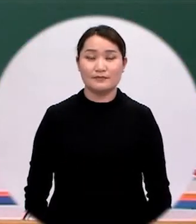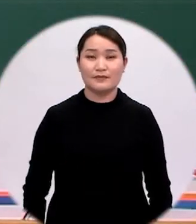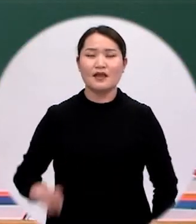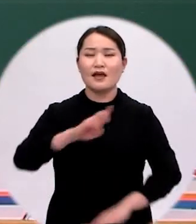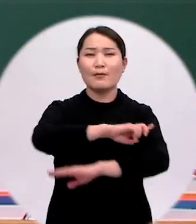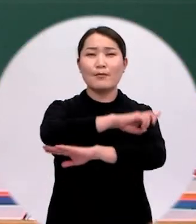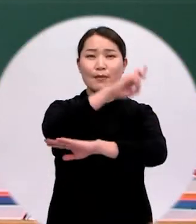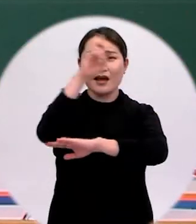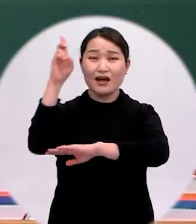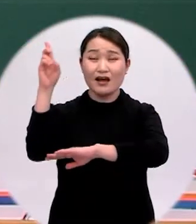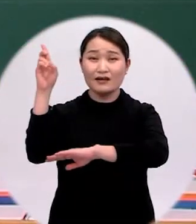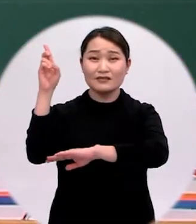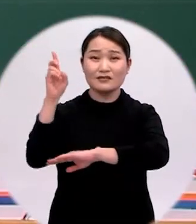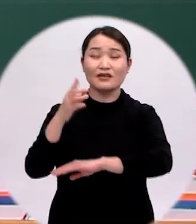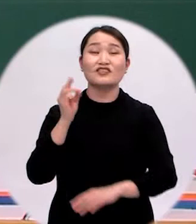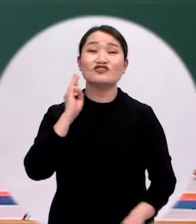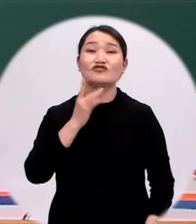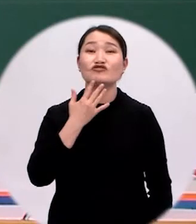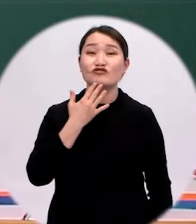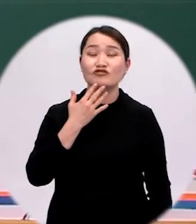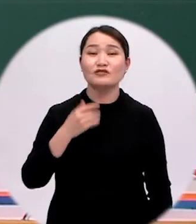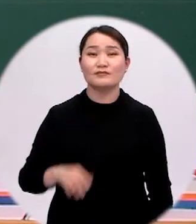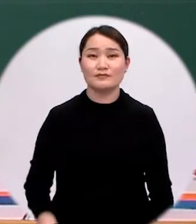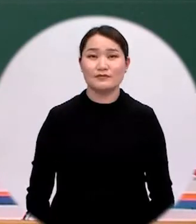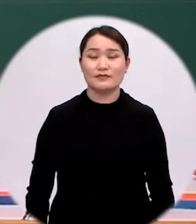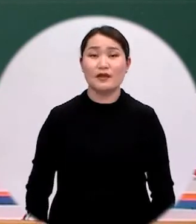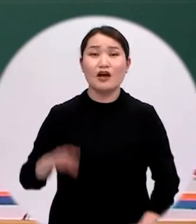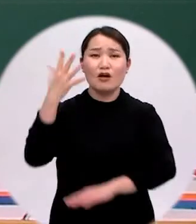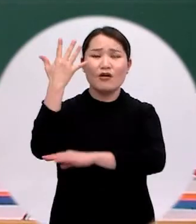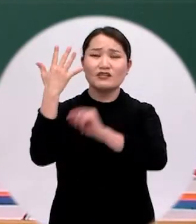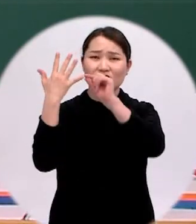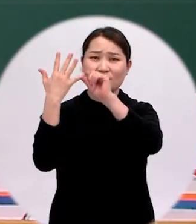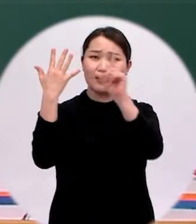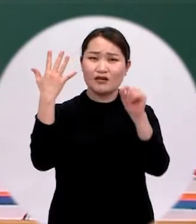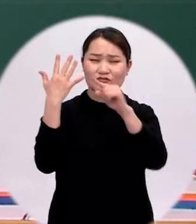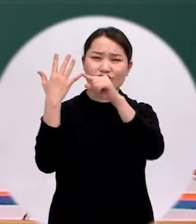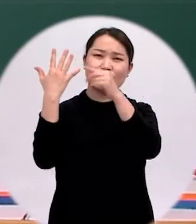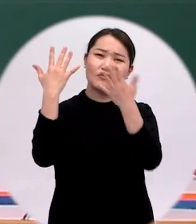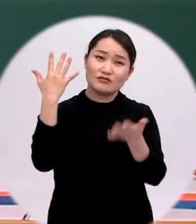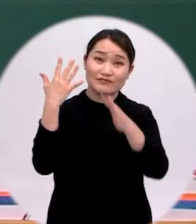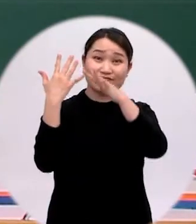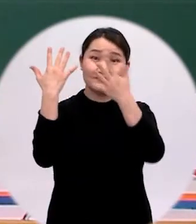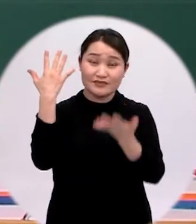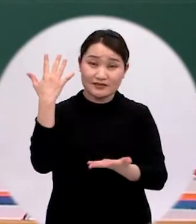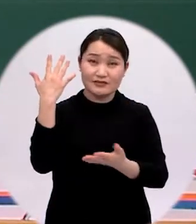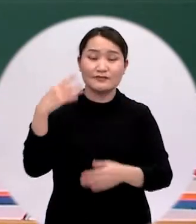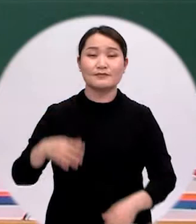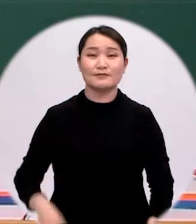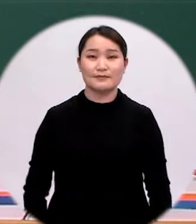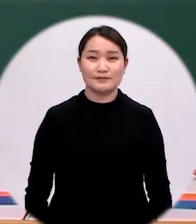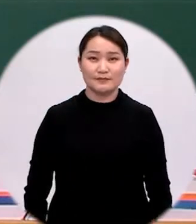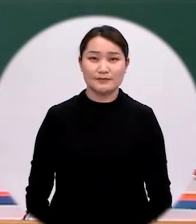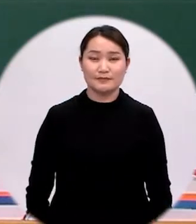Байгаль дэлхий шар өнгөтэй харагдаж байсан. Модны навчис шарлаж, хатаж, унаж байсан тийм